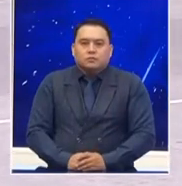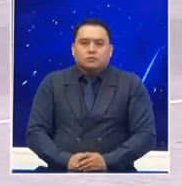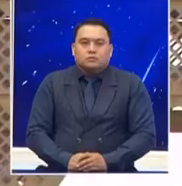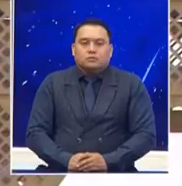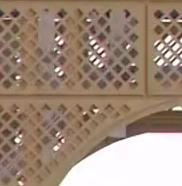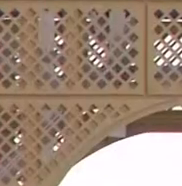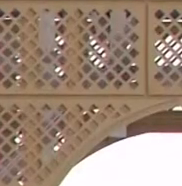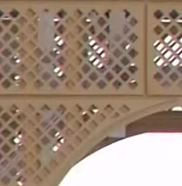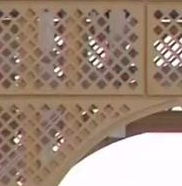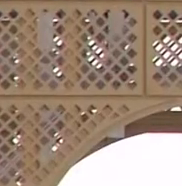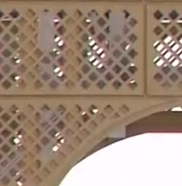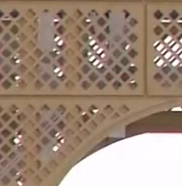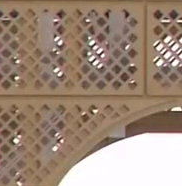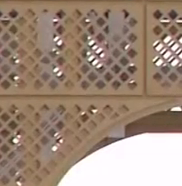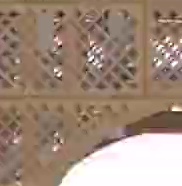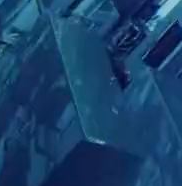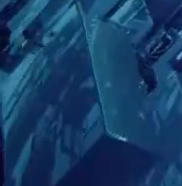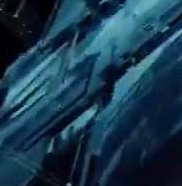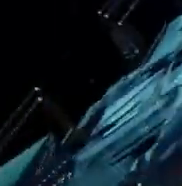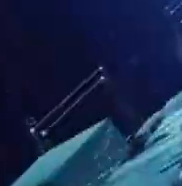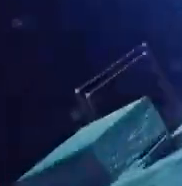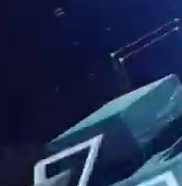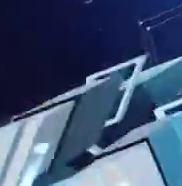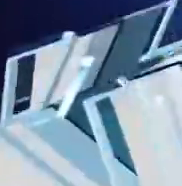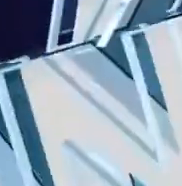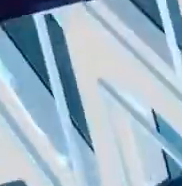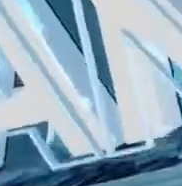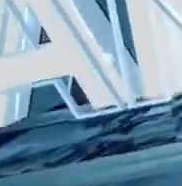Дүйсебаева, Мәди Байбосынов, Жетісу телеарнасы.